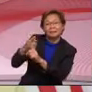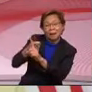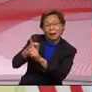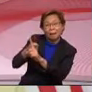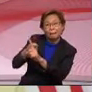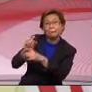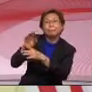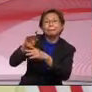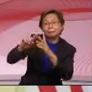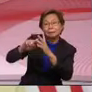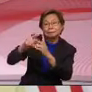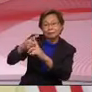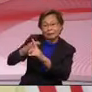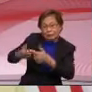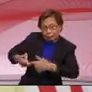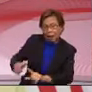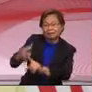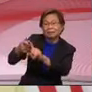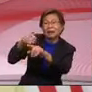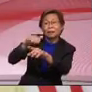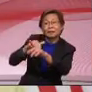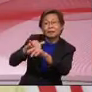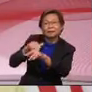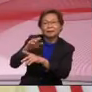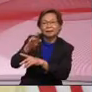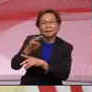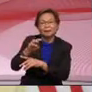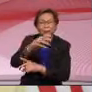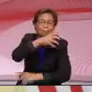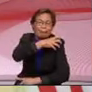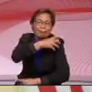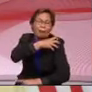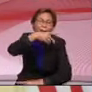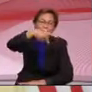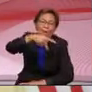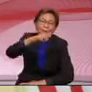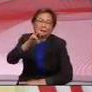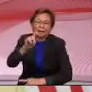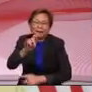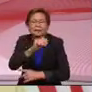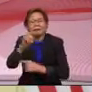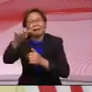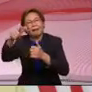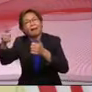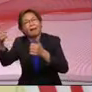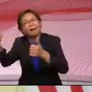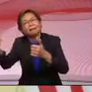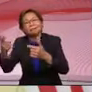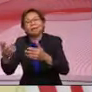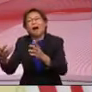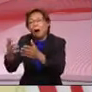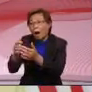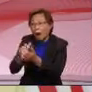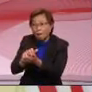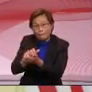beroperasi daripada pihak berkuasa seperti PBT dan sebagainya,